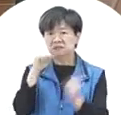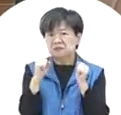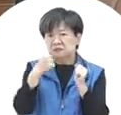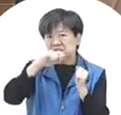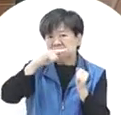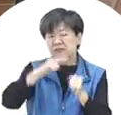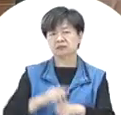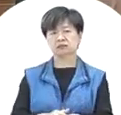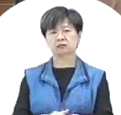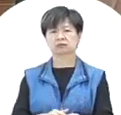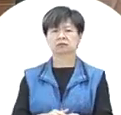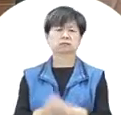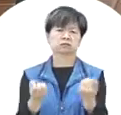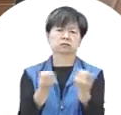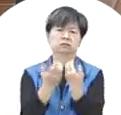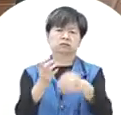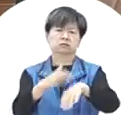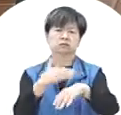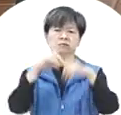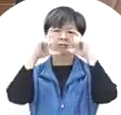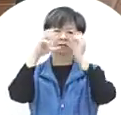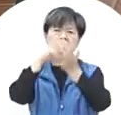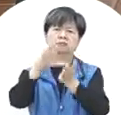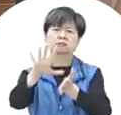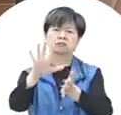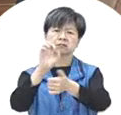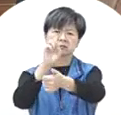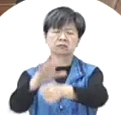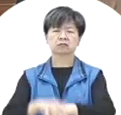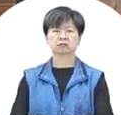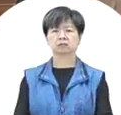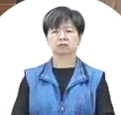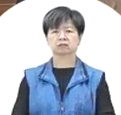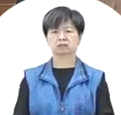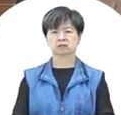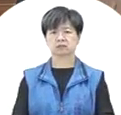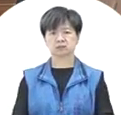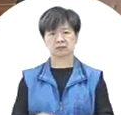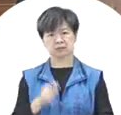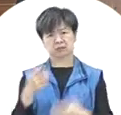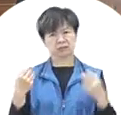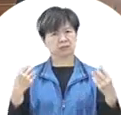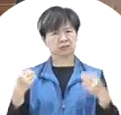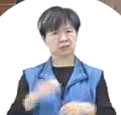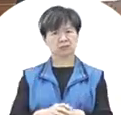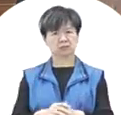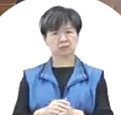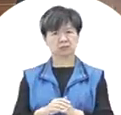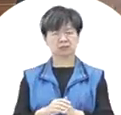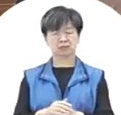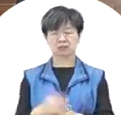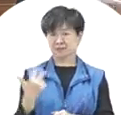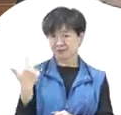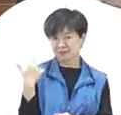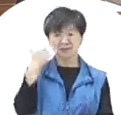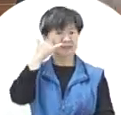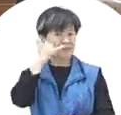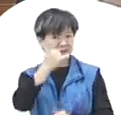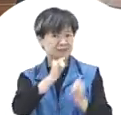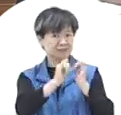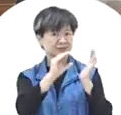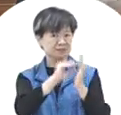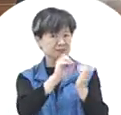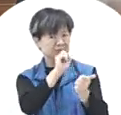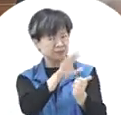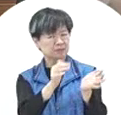会有这样的事情 啊。啊，就有照片啊，我跟你讲了。 没关系，那我们 啊，你没掌握啊？ 没有。 社会打上个礼拜打电话去社会局，社